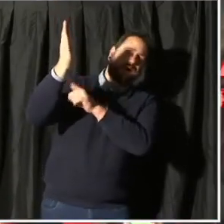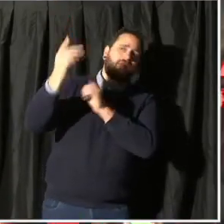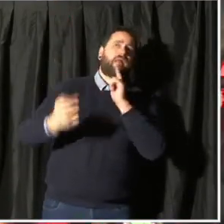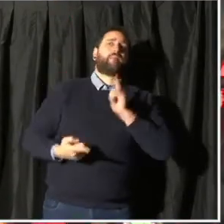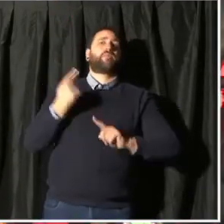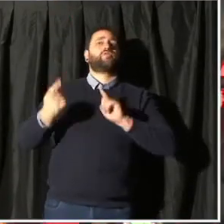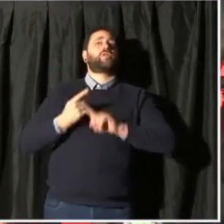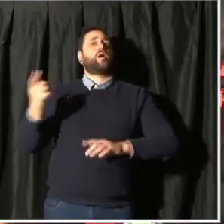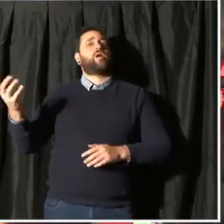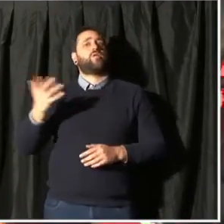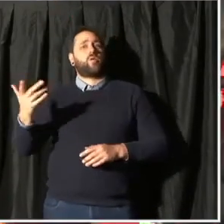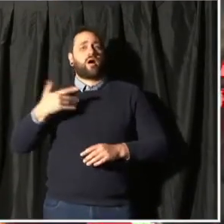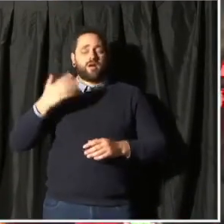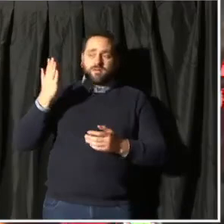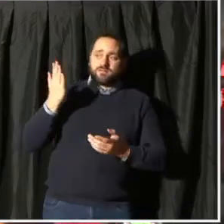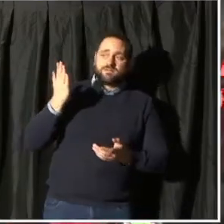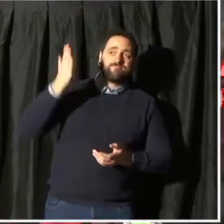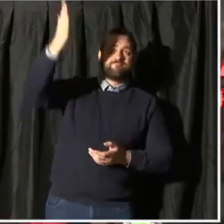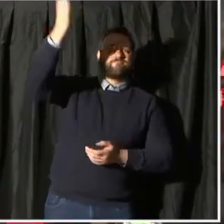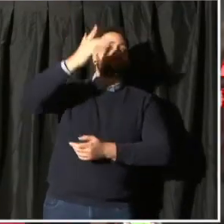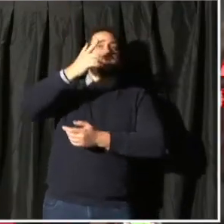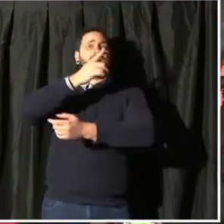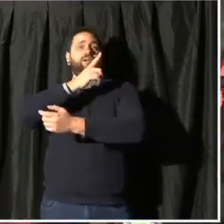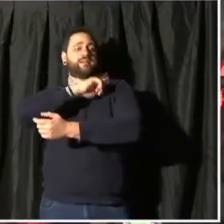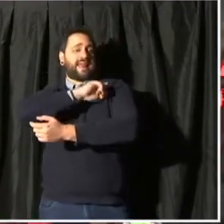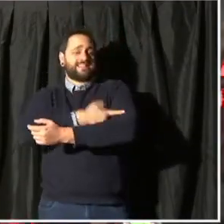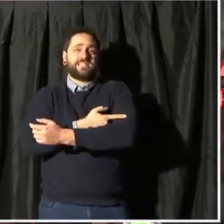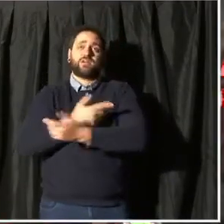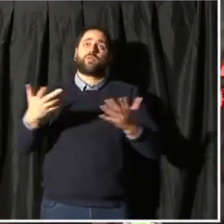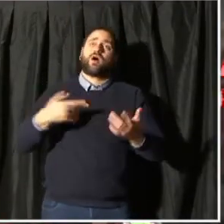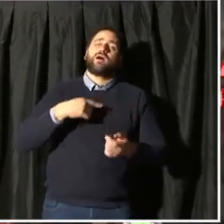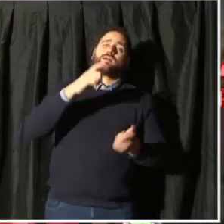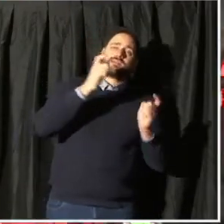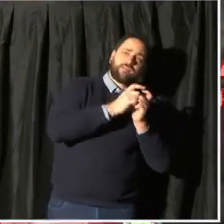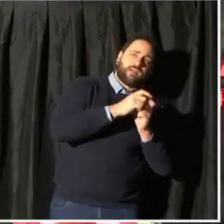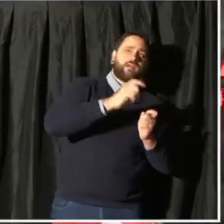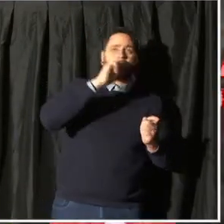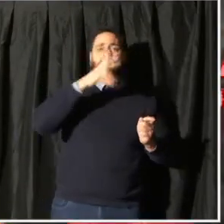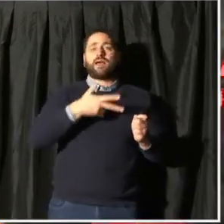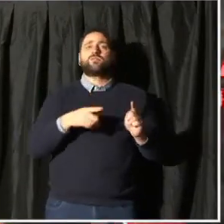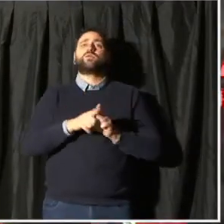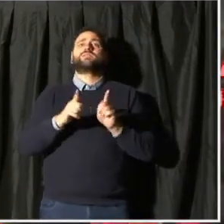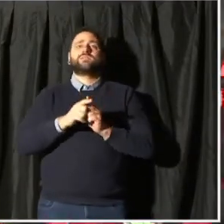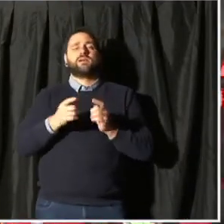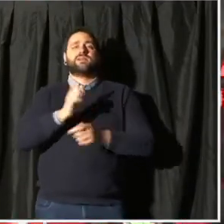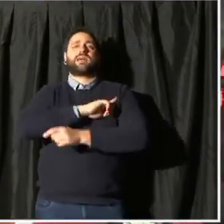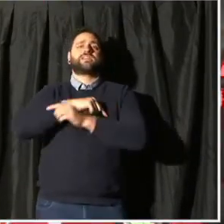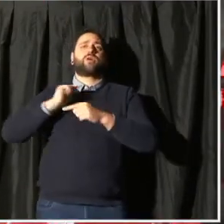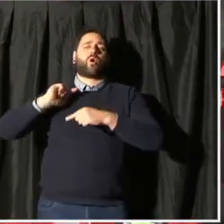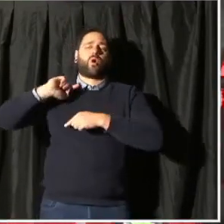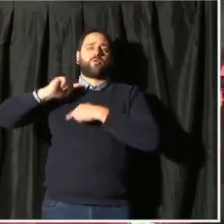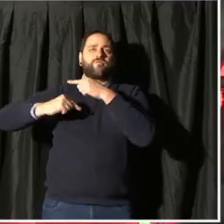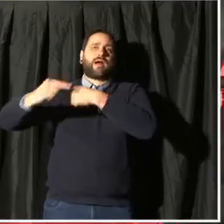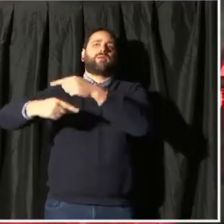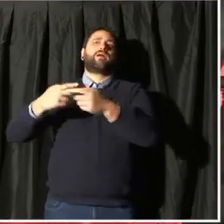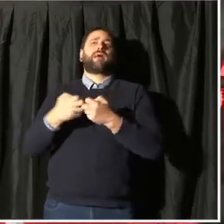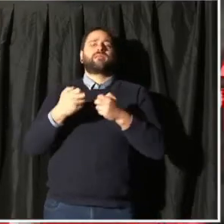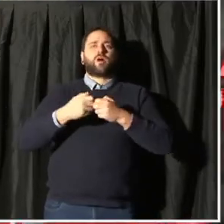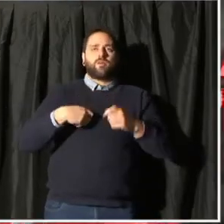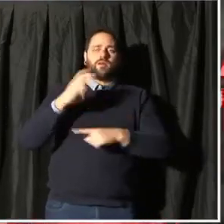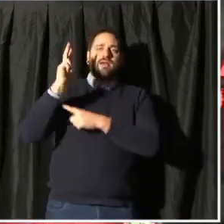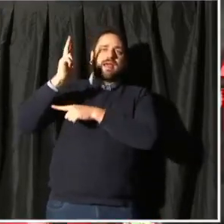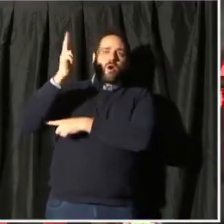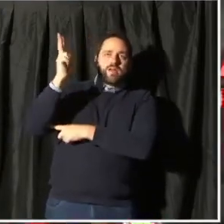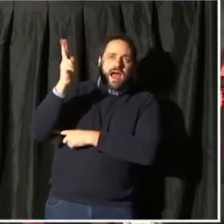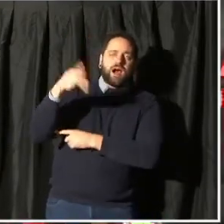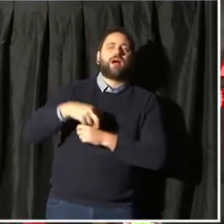l'électricité du gaz on a aussi les énergies renouvelables avec l'éolien le photovoltaïque qui malheureusement sont détenues aujourd'hui par